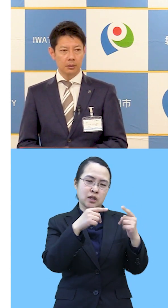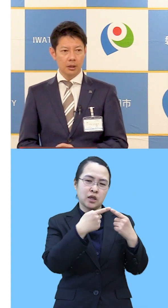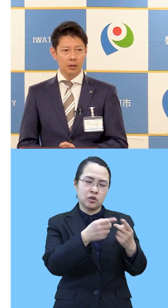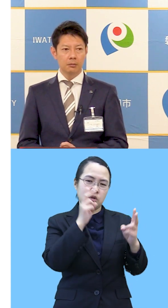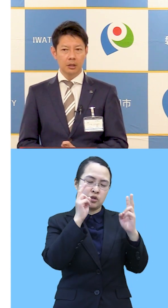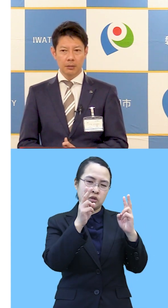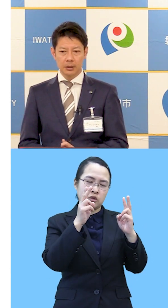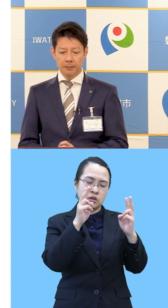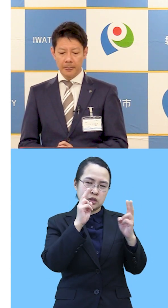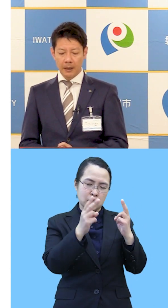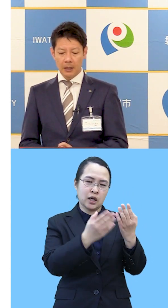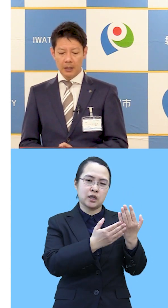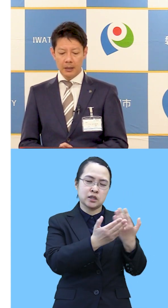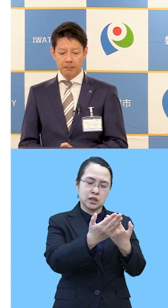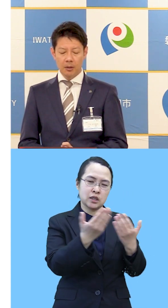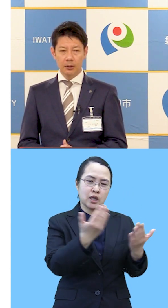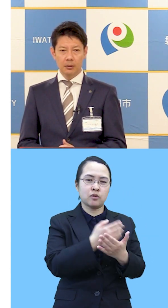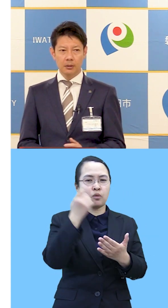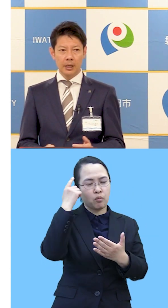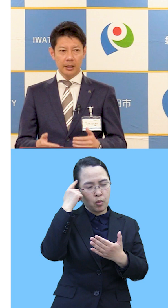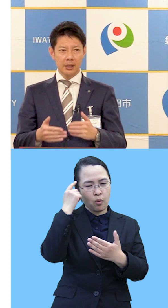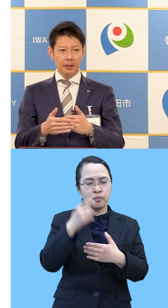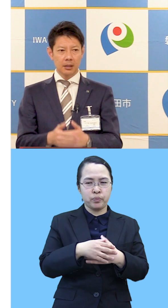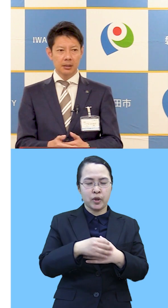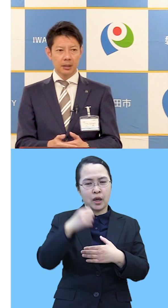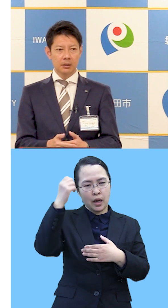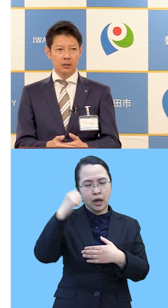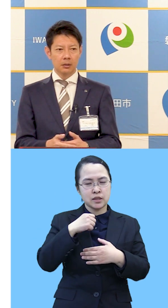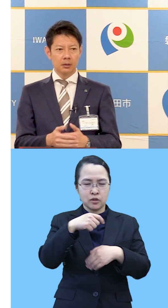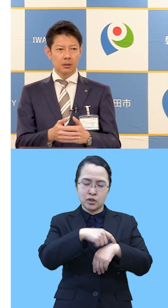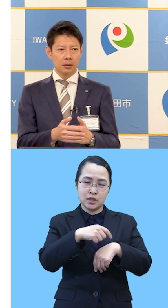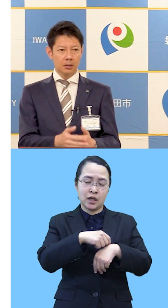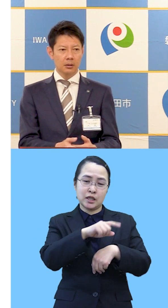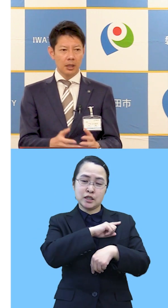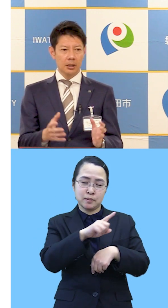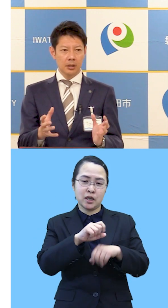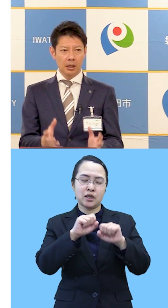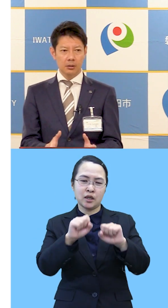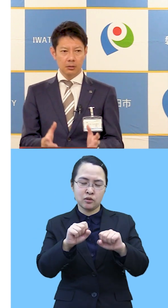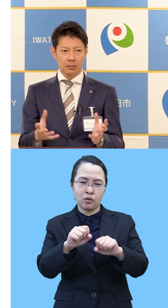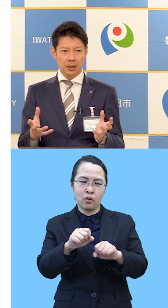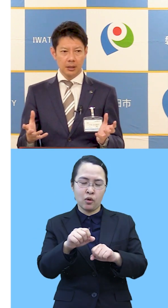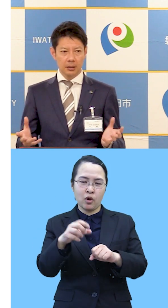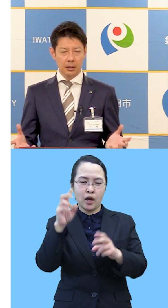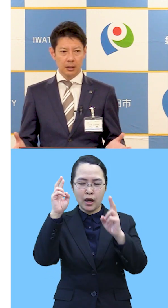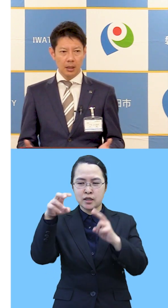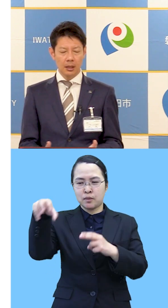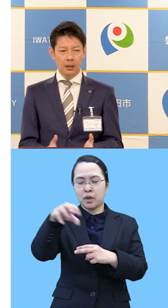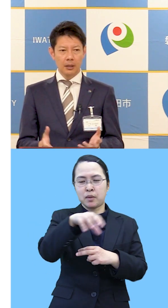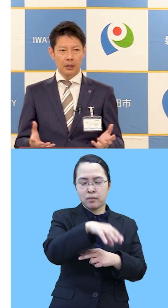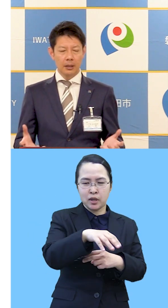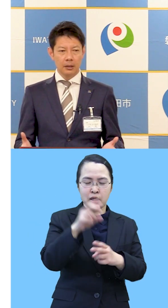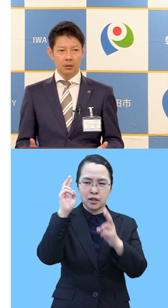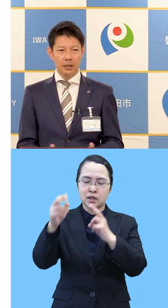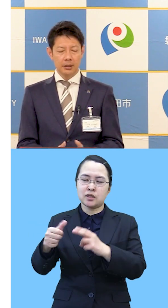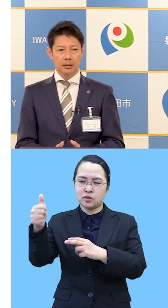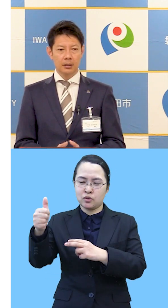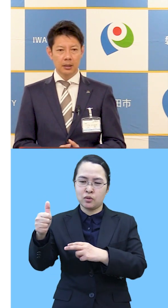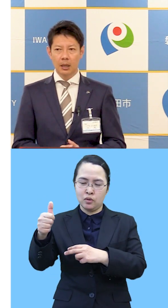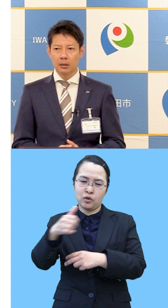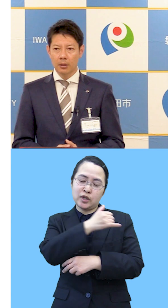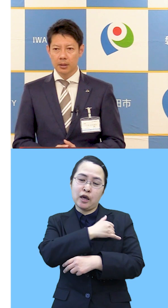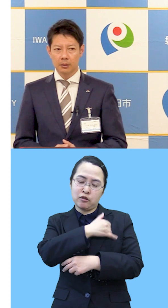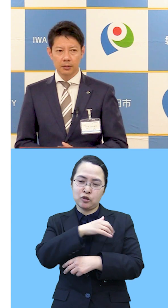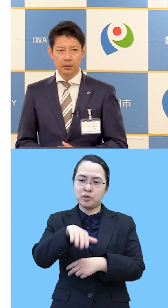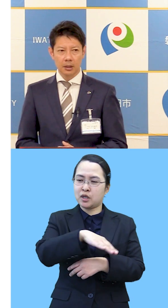なというふうに思います。一方、朝一番にしますと、それぞれの会社で社長の皆さんたちや役の皆さん